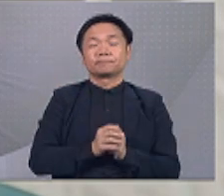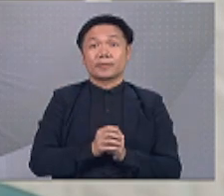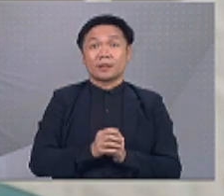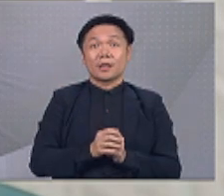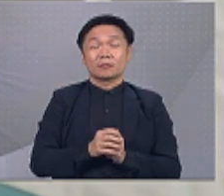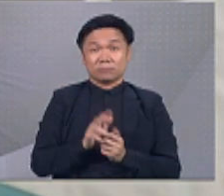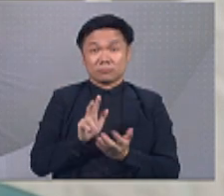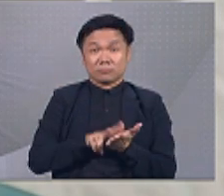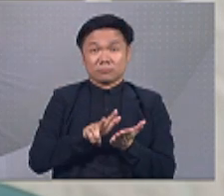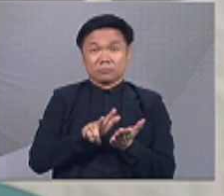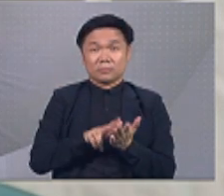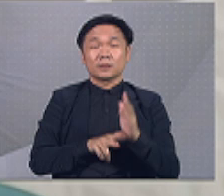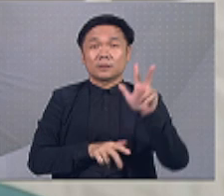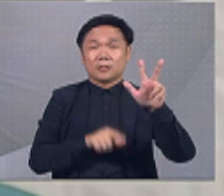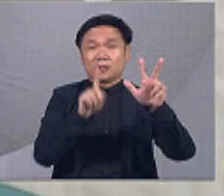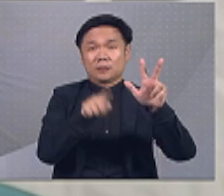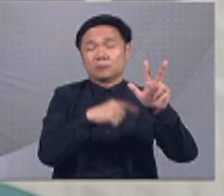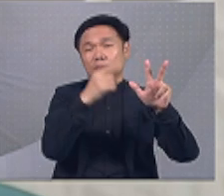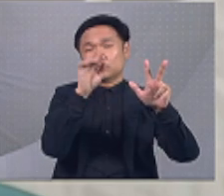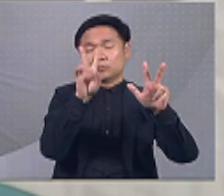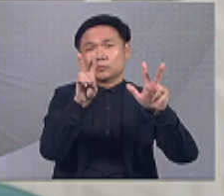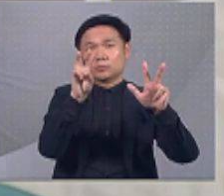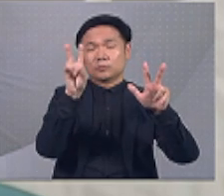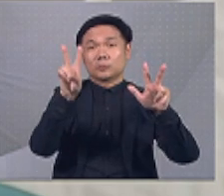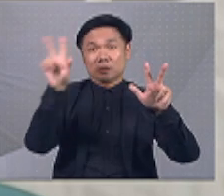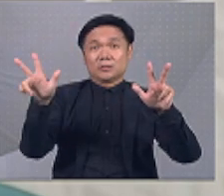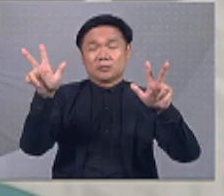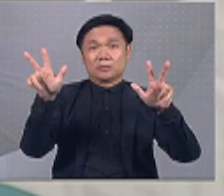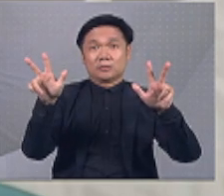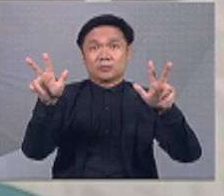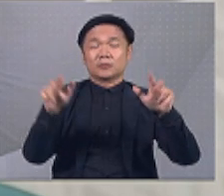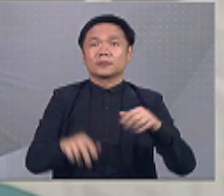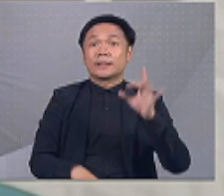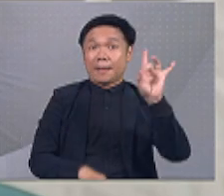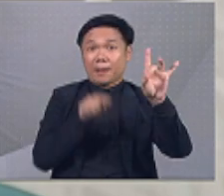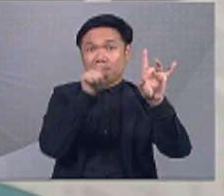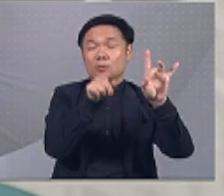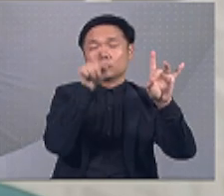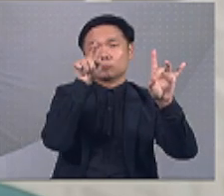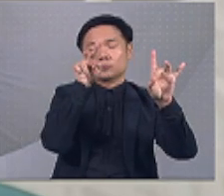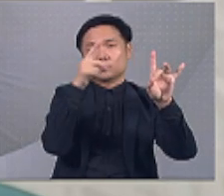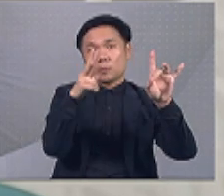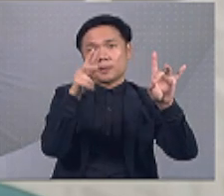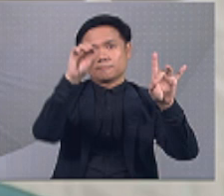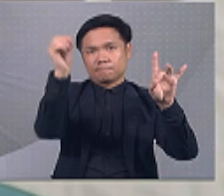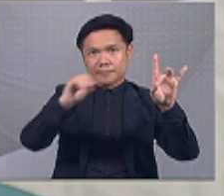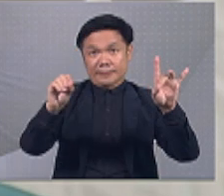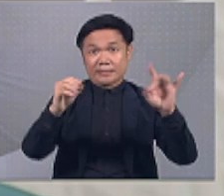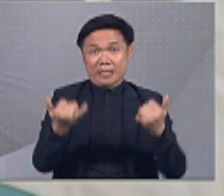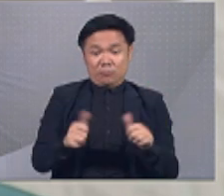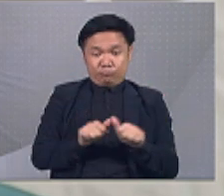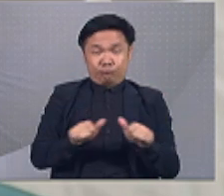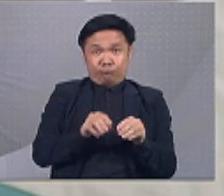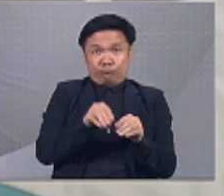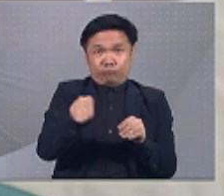postinglah 3373 yaitu bersamaan dengan 80-an 12100 Keisha masih aktivitas